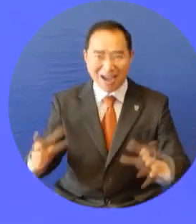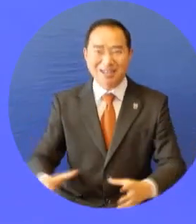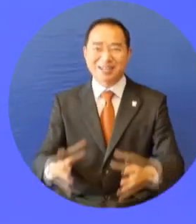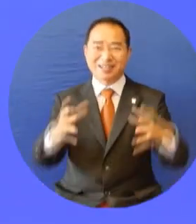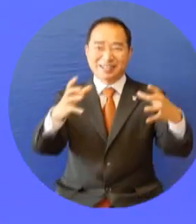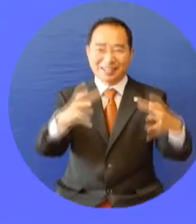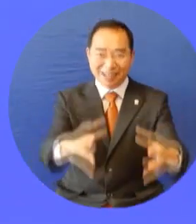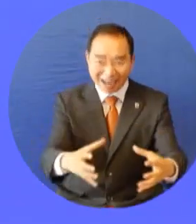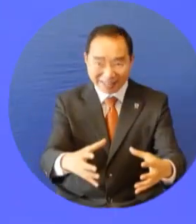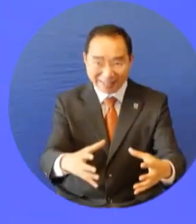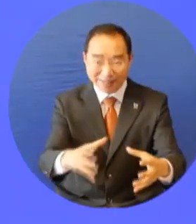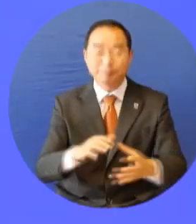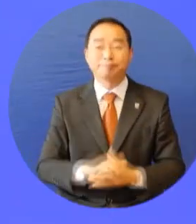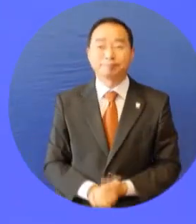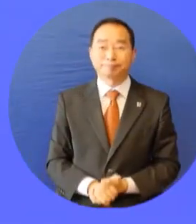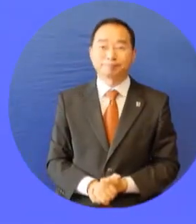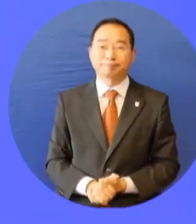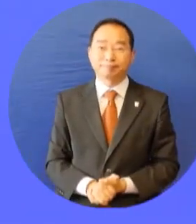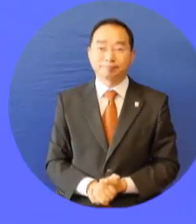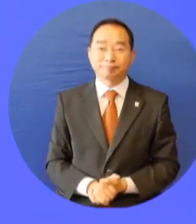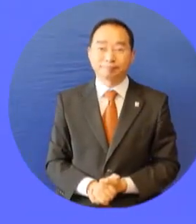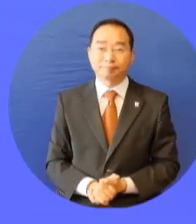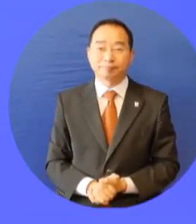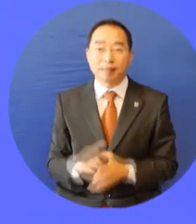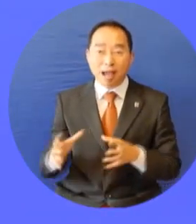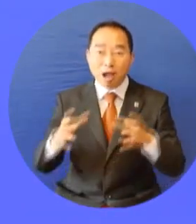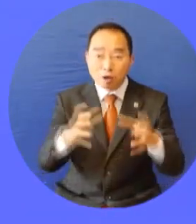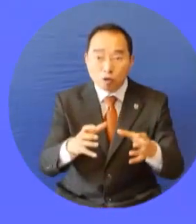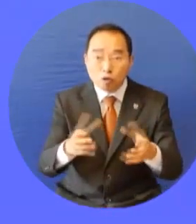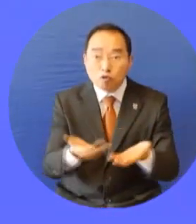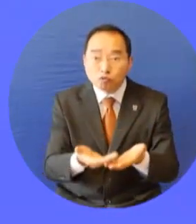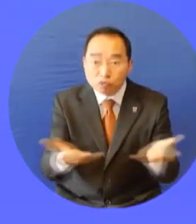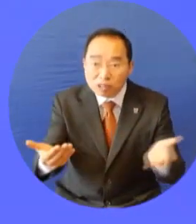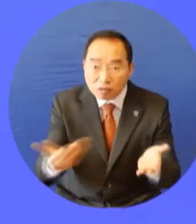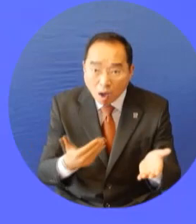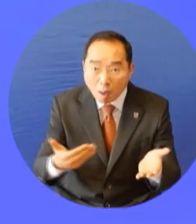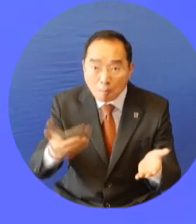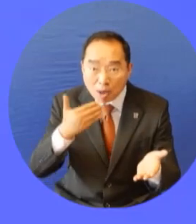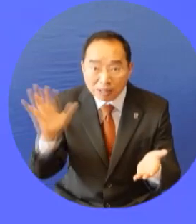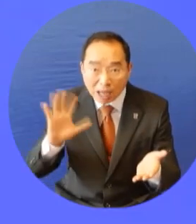이 밥을 먹고 힘을 내시라. 그래서 갖다 놨더니